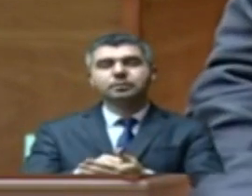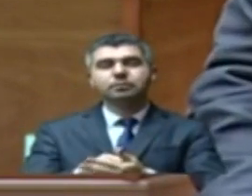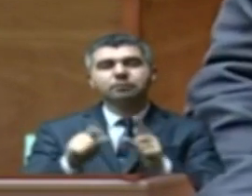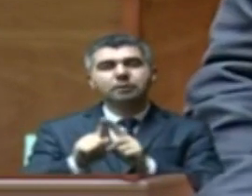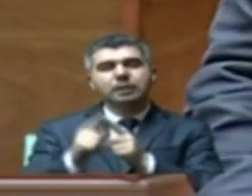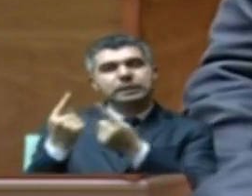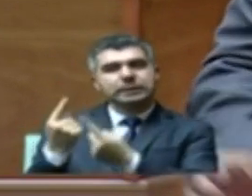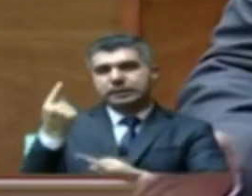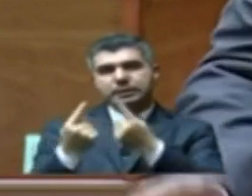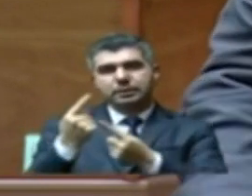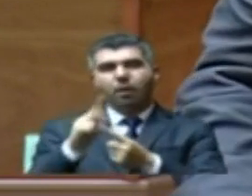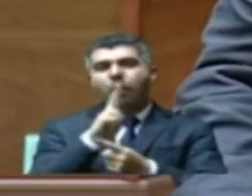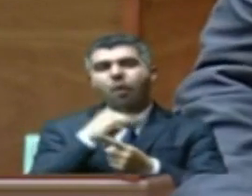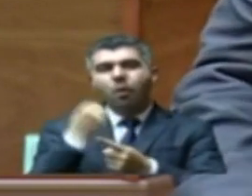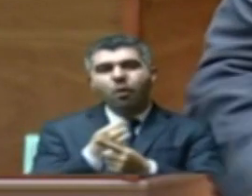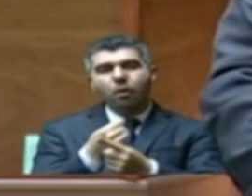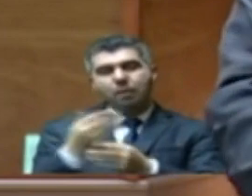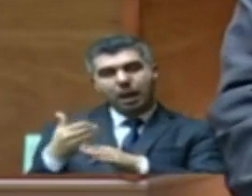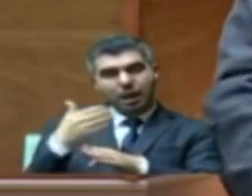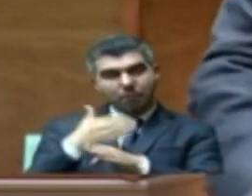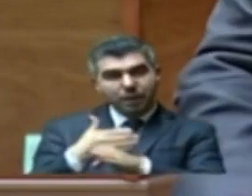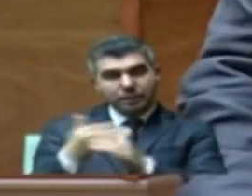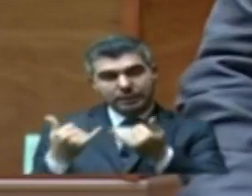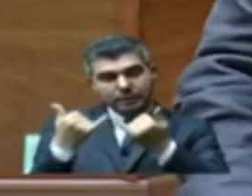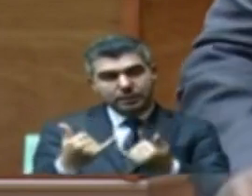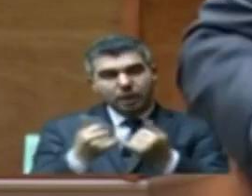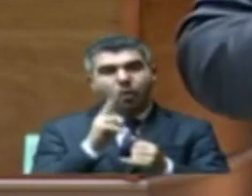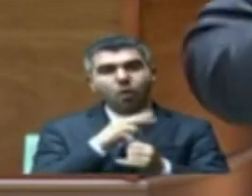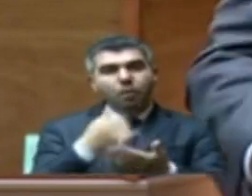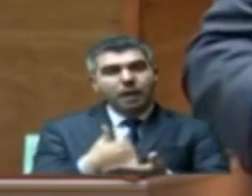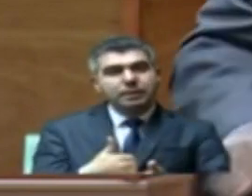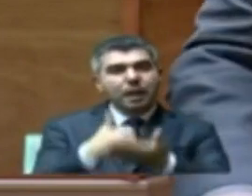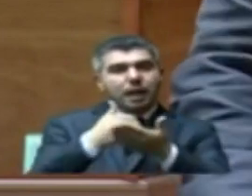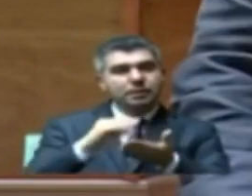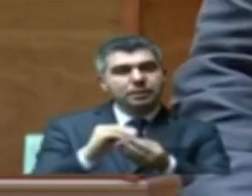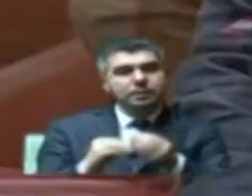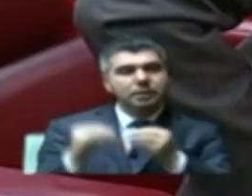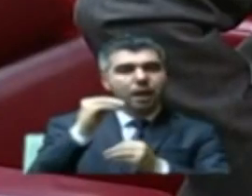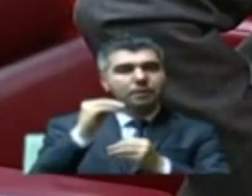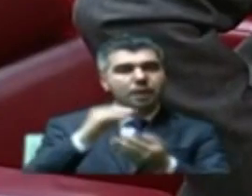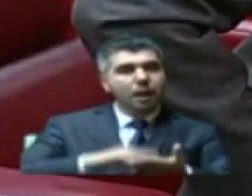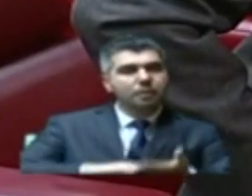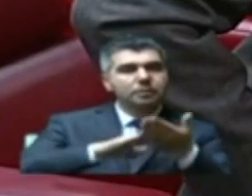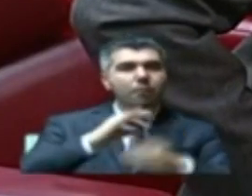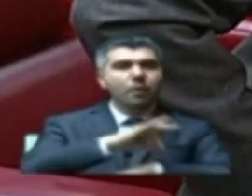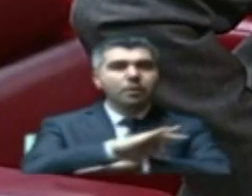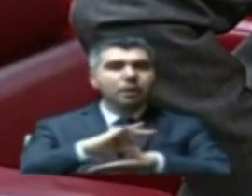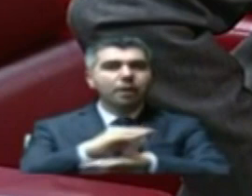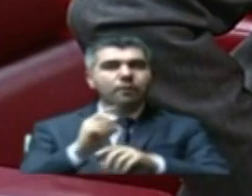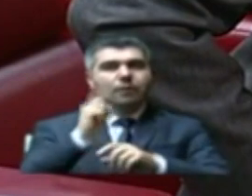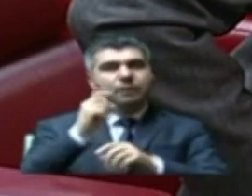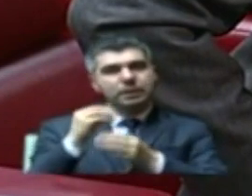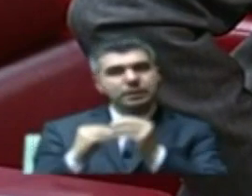دور كتقوم به الحكومة، لا الحكومة اللي من قبل ولا هذه الحكومة الحالية، في التخفيف من العبء اللي كيعيشوه الطبقة الشغلة